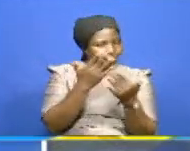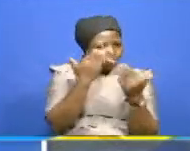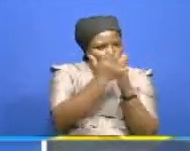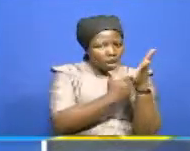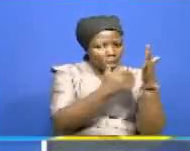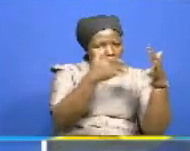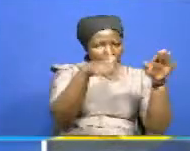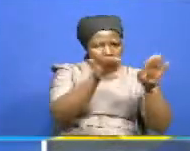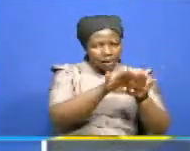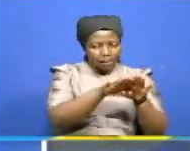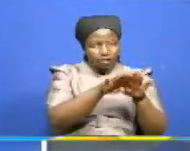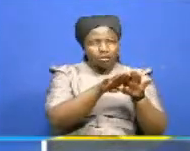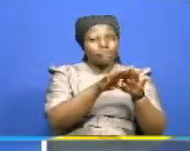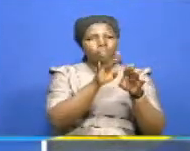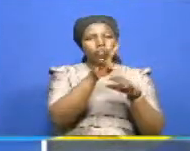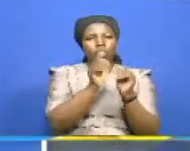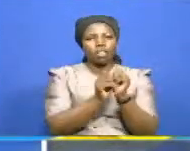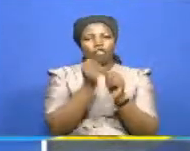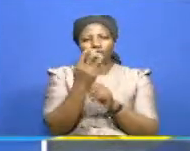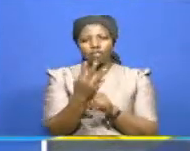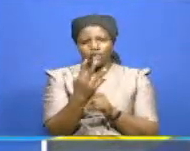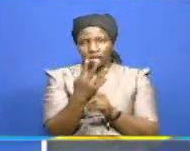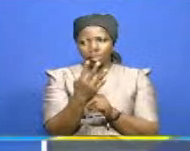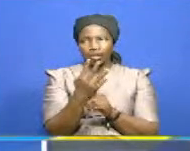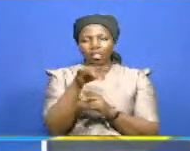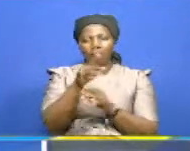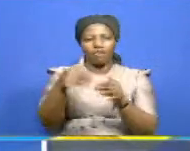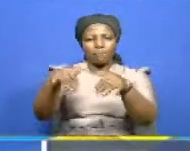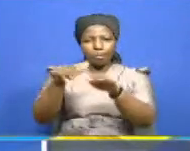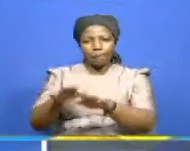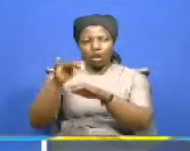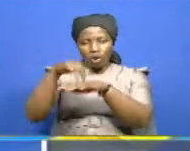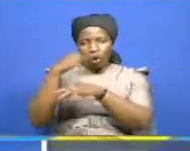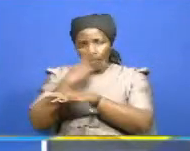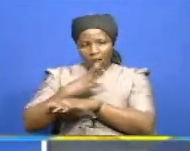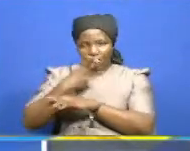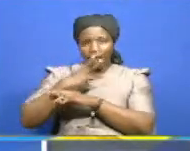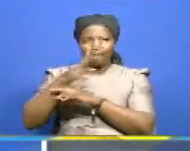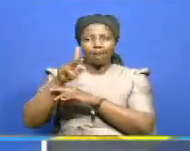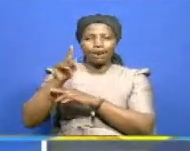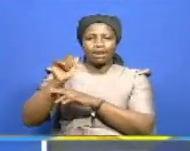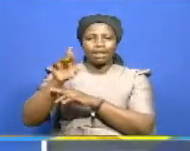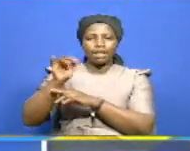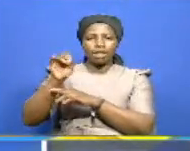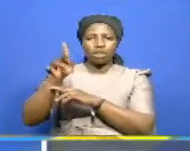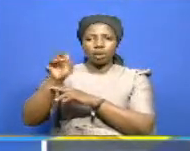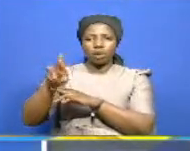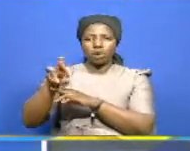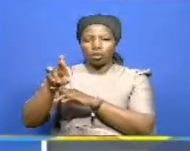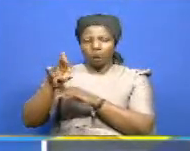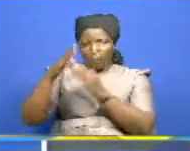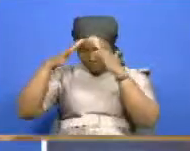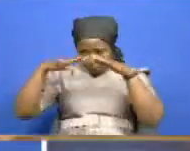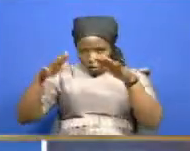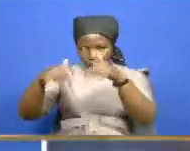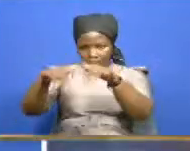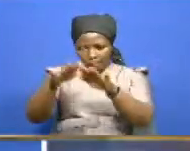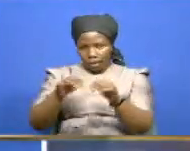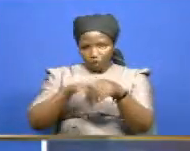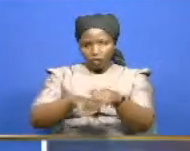Makanyaga will be buried at the Karioko Muslim Cemetery on Wednesday afternoon in line with Muslim traditions.